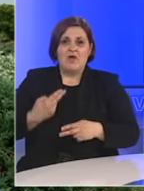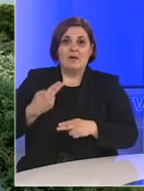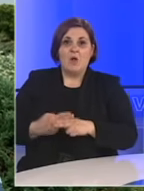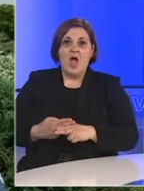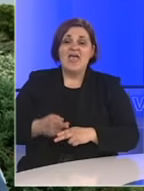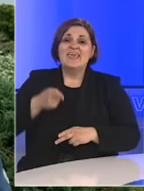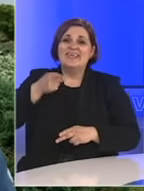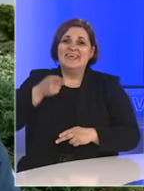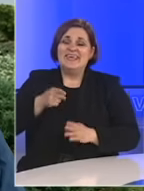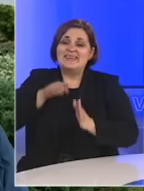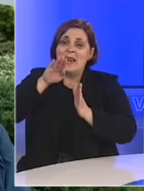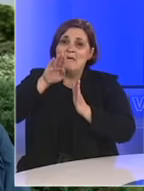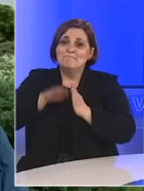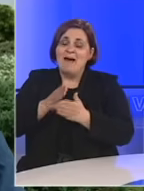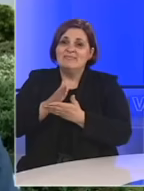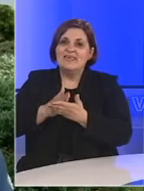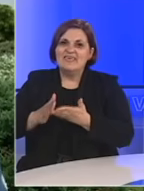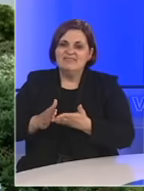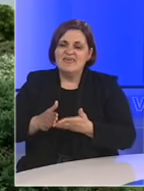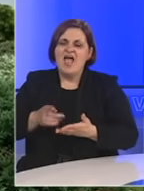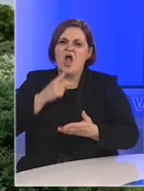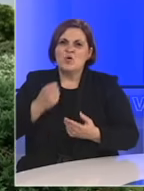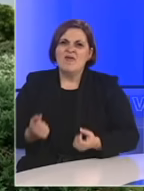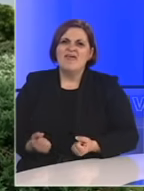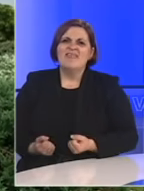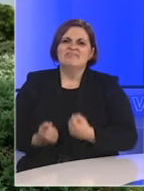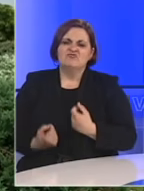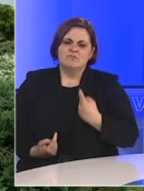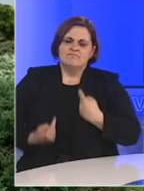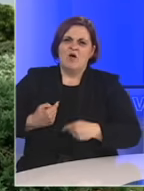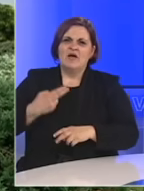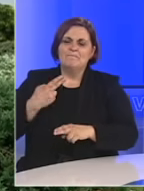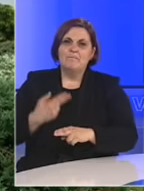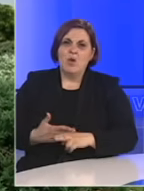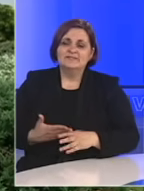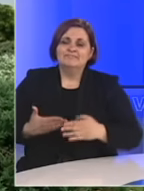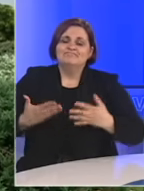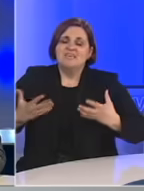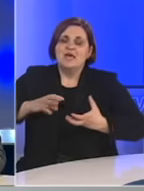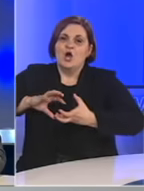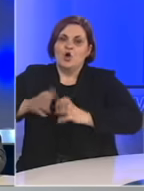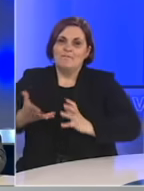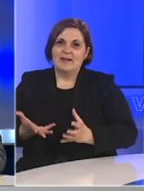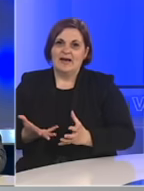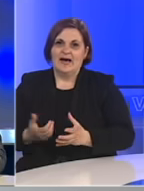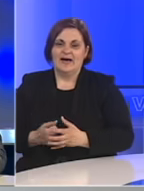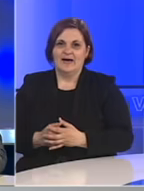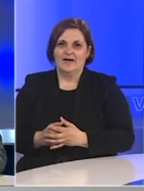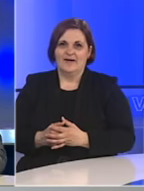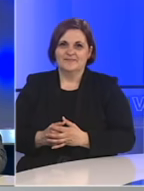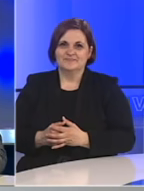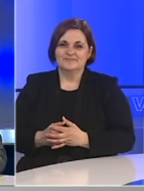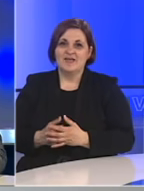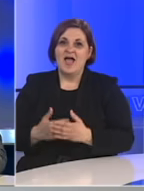tek ona jedan manji dio koji je podložan težim oblicima i koji je podložan komplikacijama. Doktore, jer u suštini mnogo